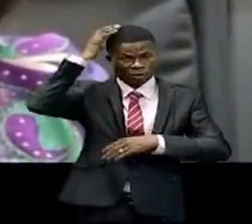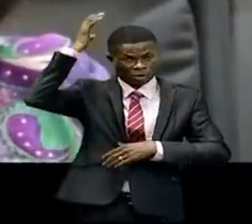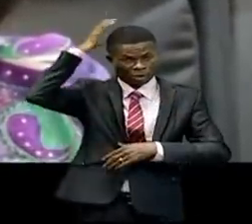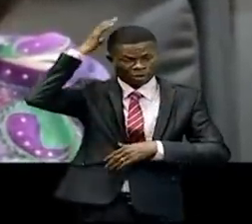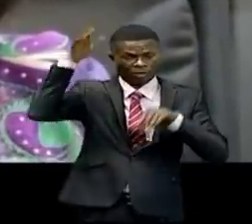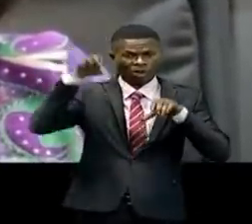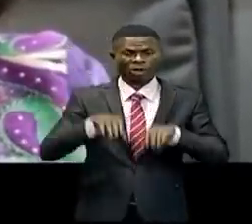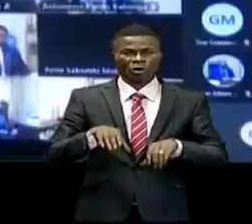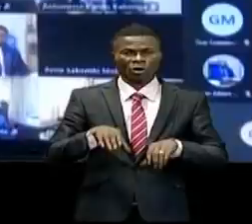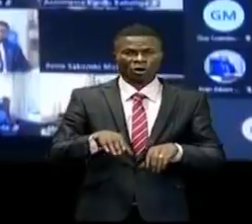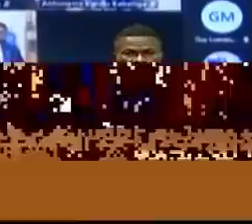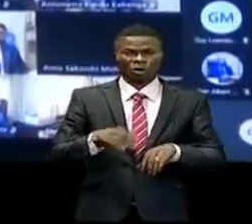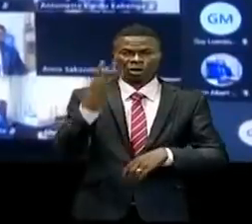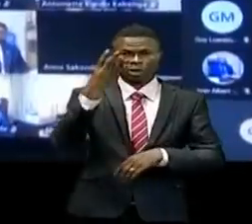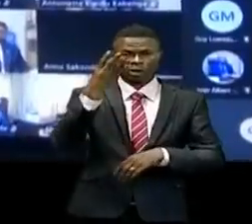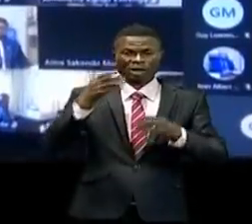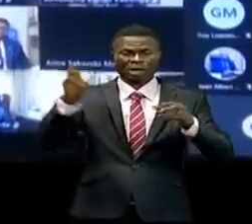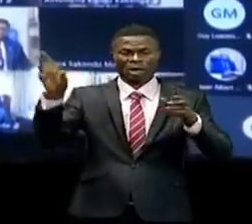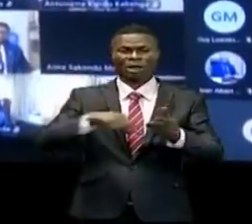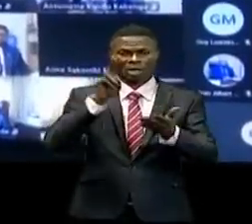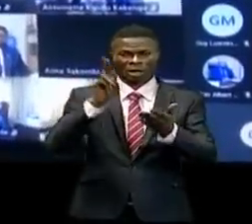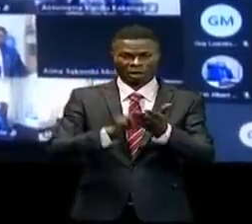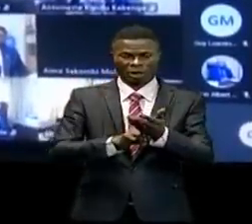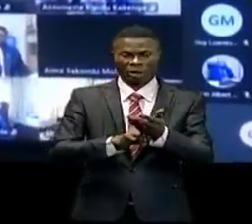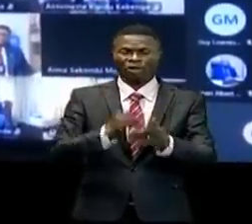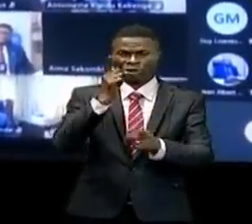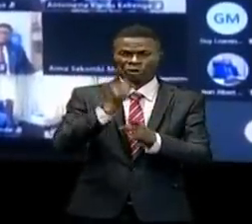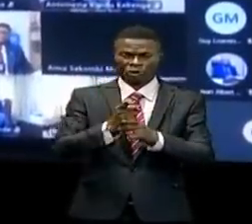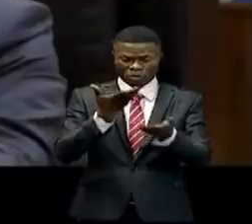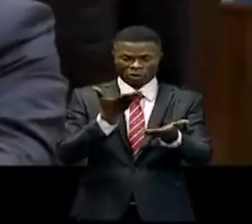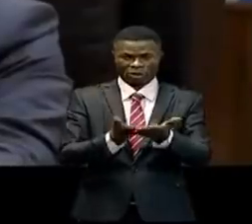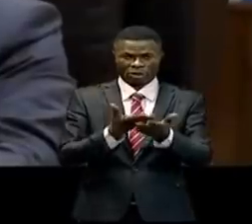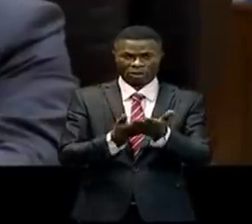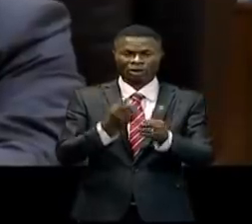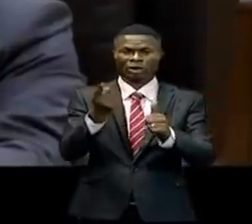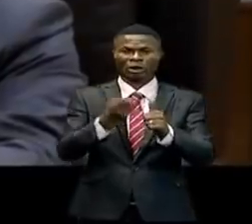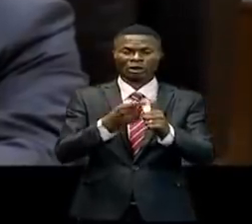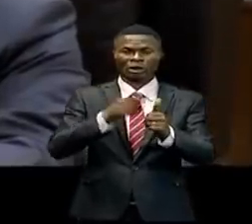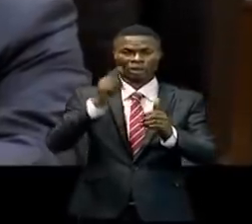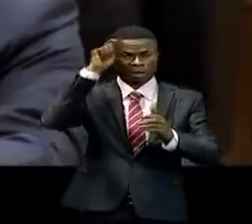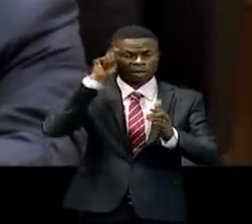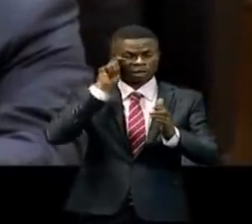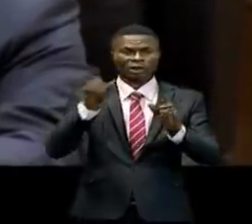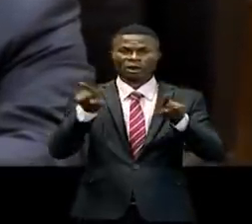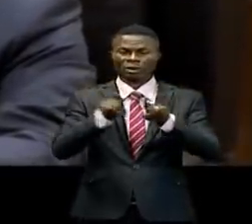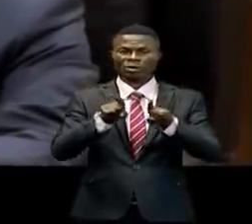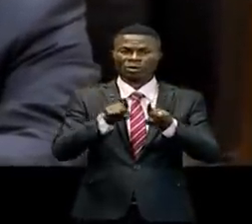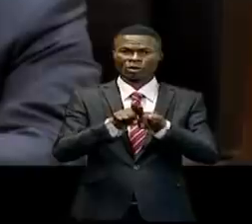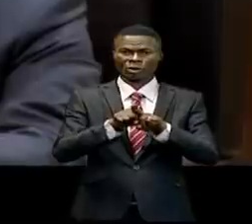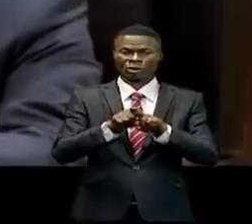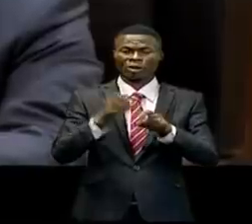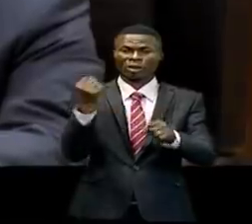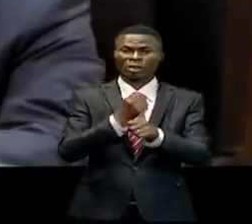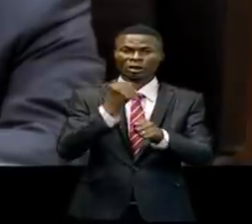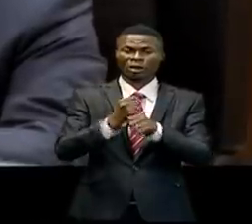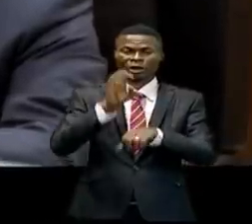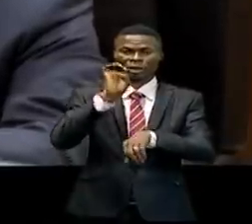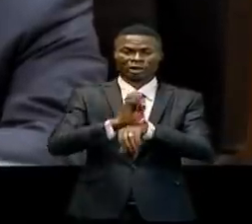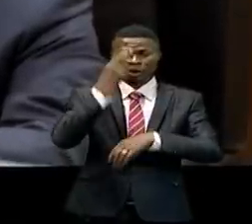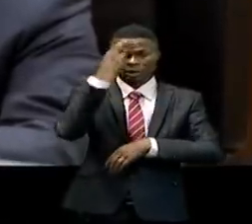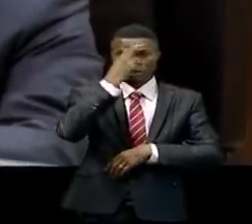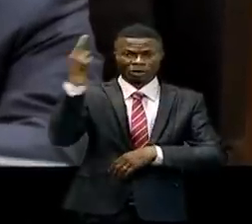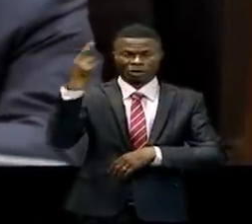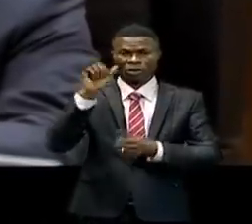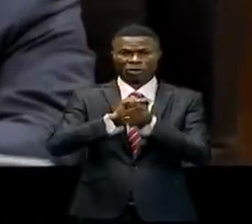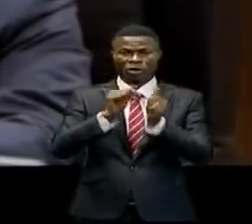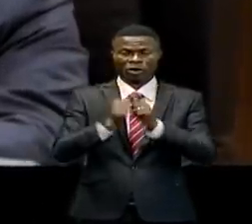Congo, quatre accords spécifiques ont été examinés. Il s'agit des textes relatifs au service de l'Église catholique dans les